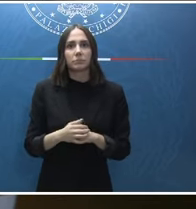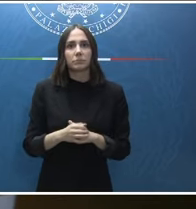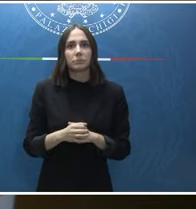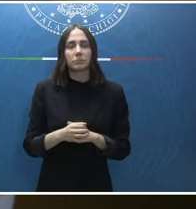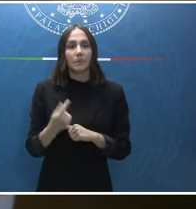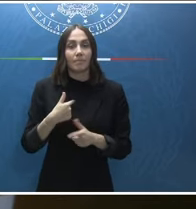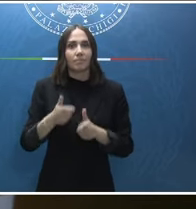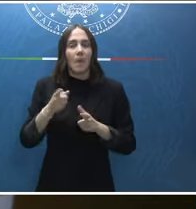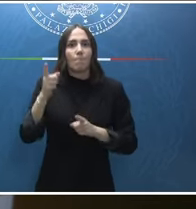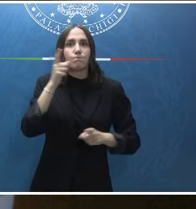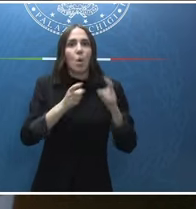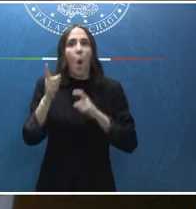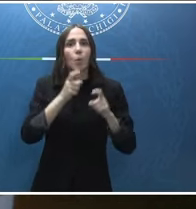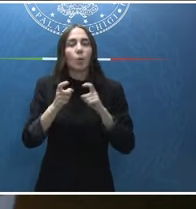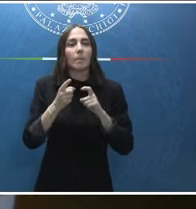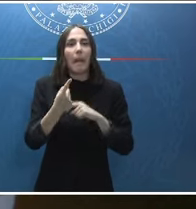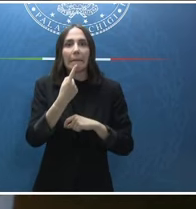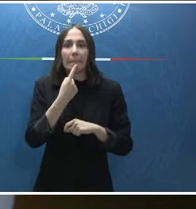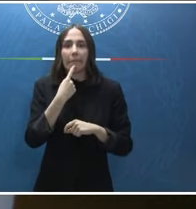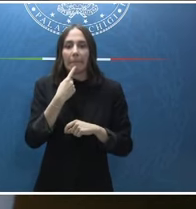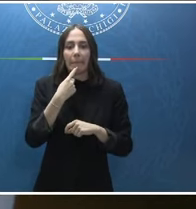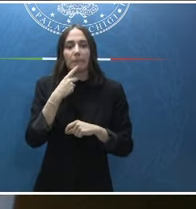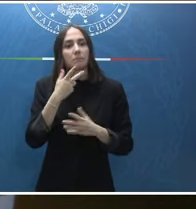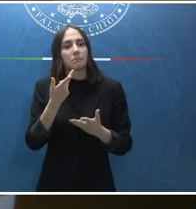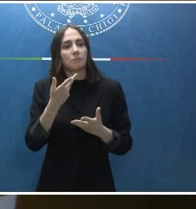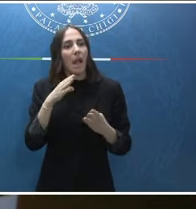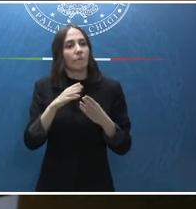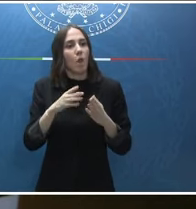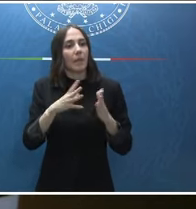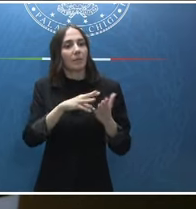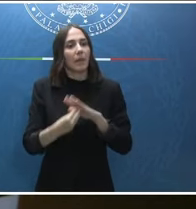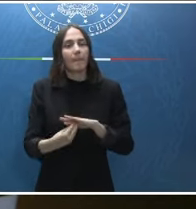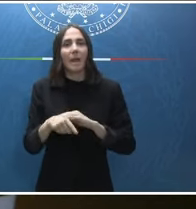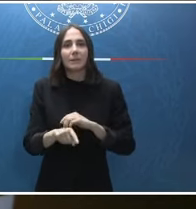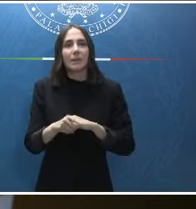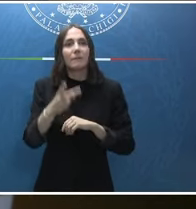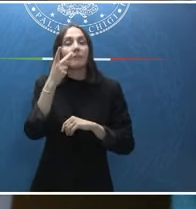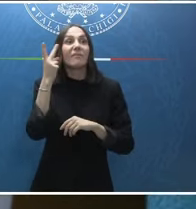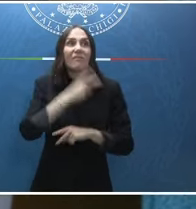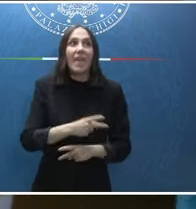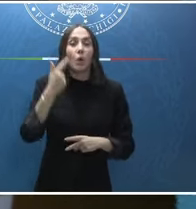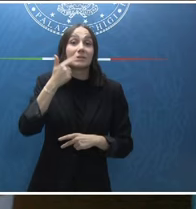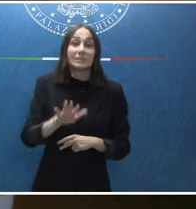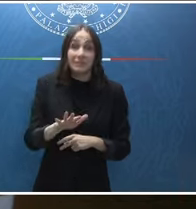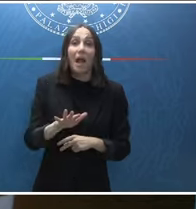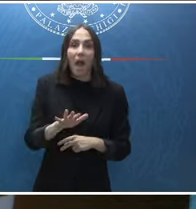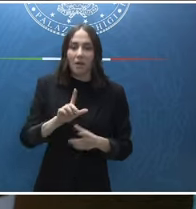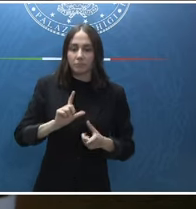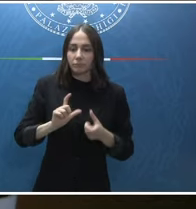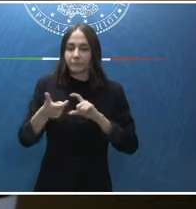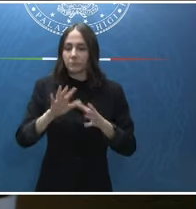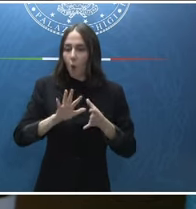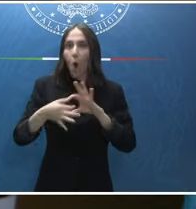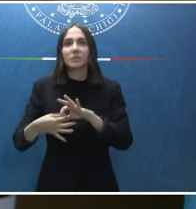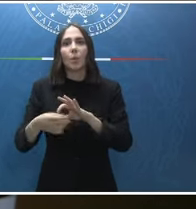preoccupante il fatto che chi parla di dipendenza non sia abituato a vedere in realtà gli effetti devastanti che le sostanze